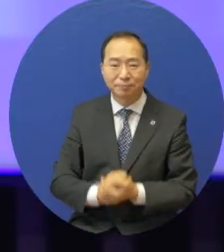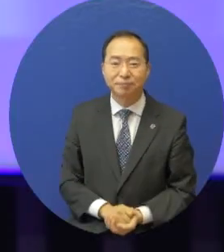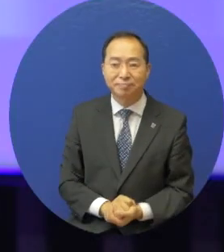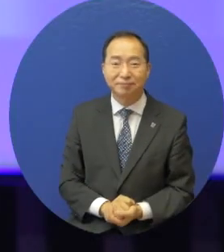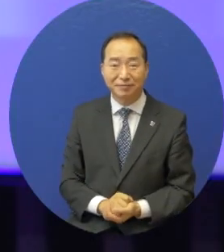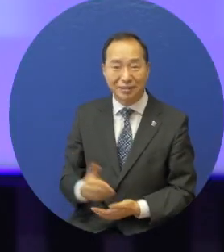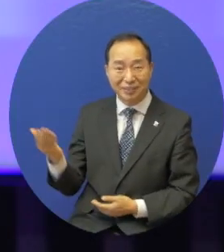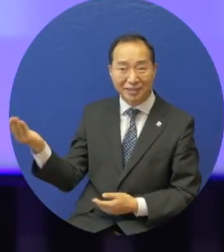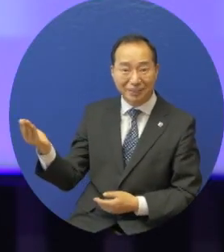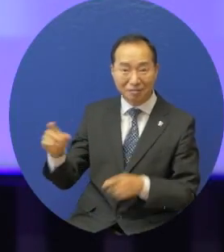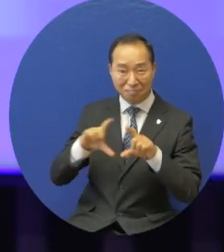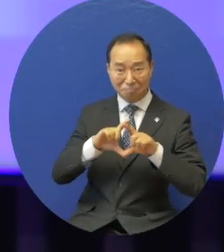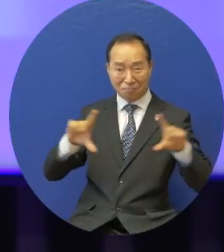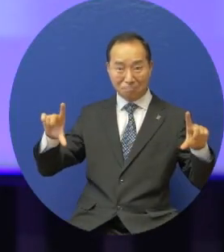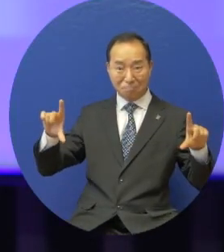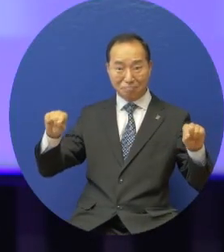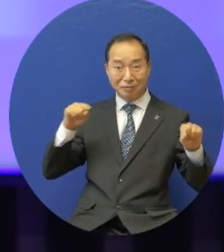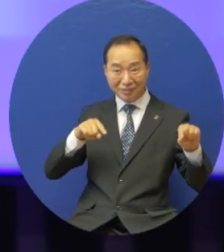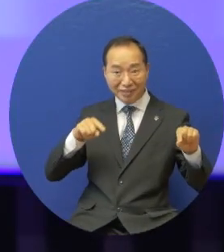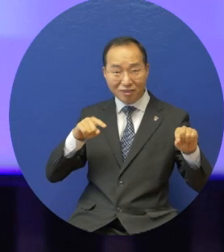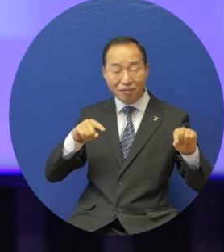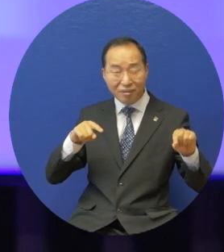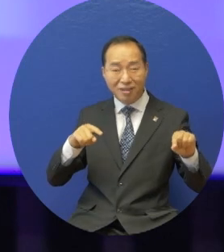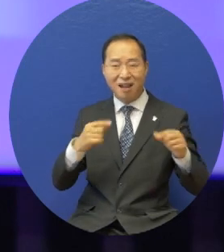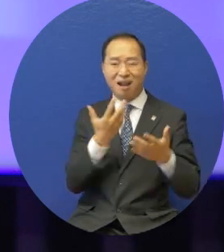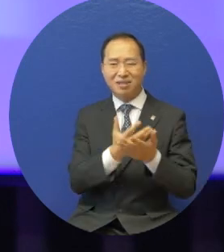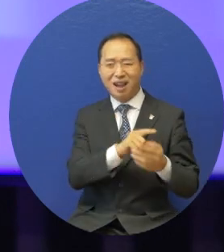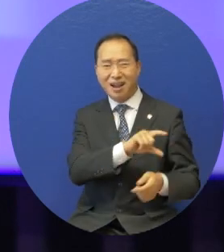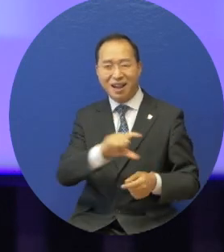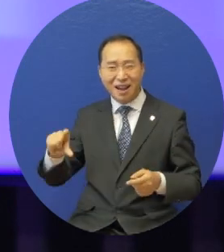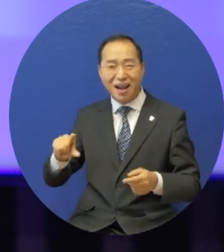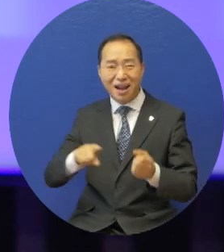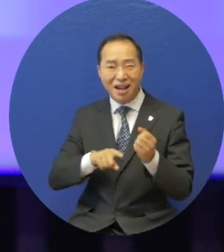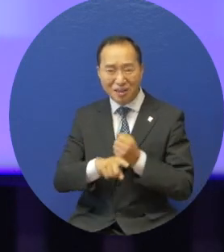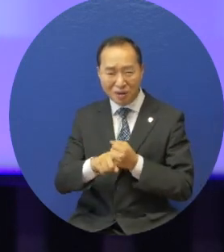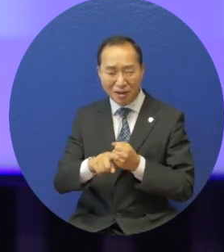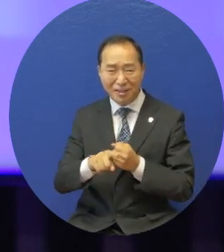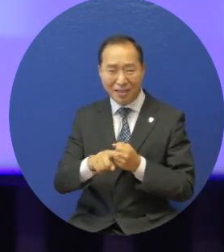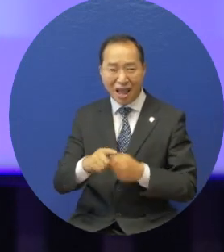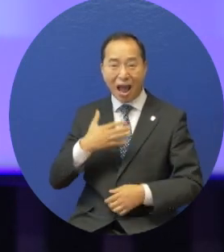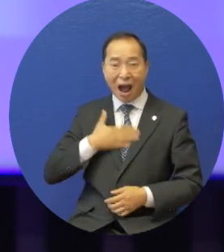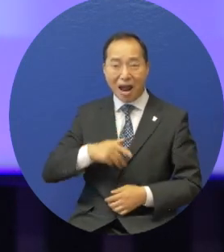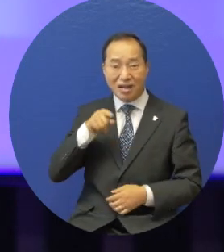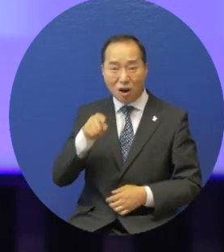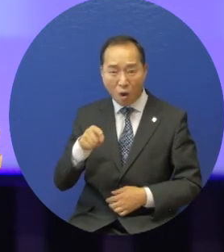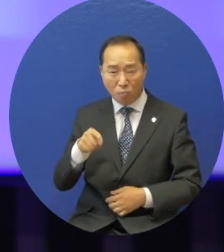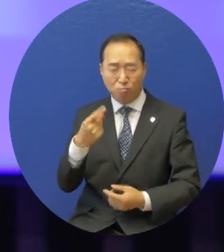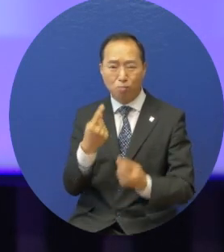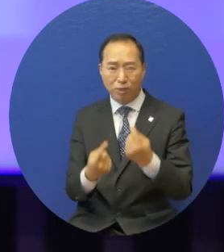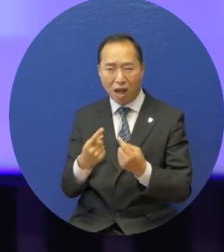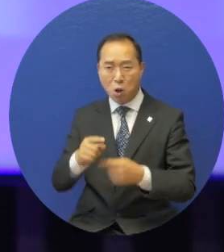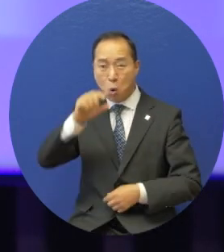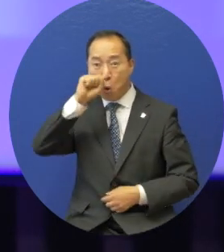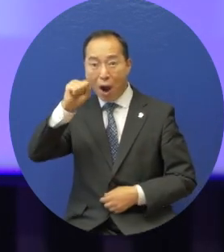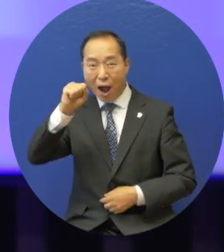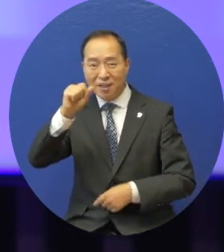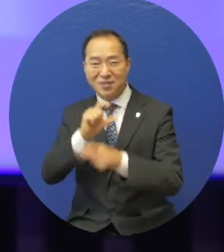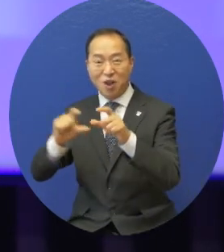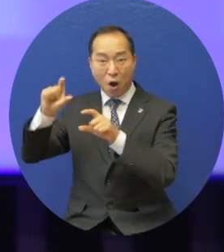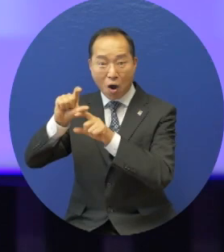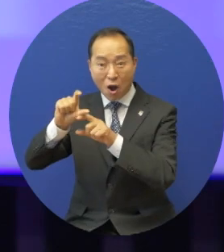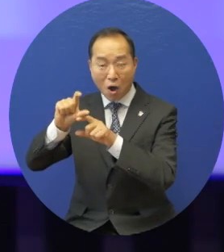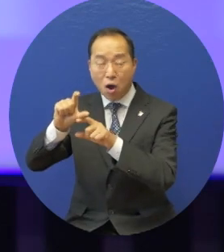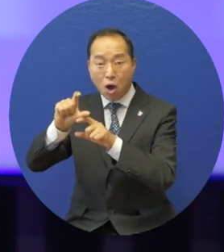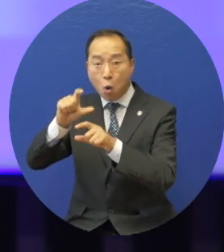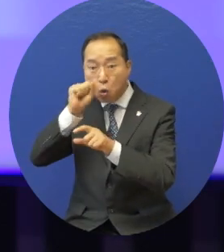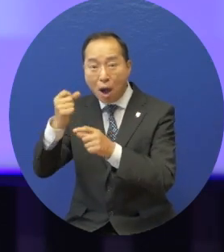지자 불려 호지자요, 호지자 불려 락지자라, 이런 말이 있습니다. 요거를 번역을 해보면 아는 것은 좋아하는 것만 못하고